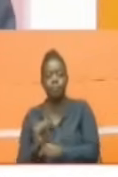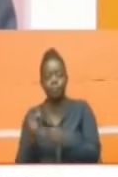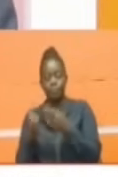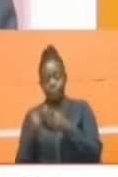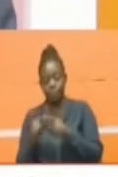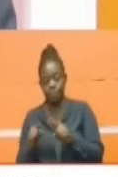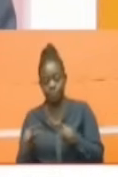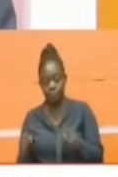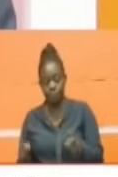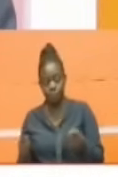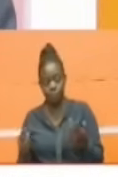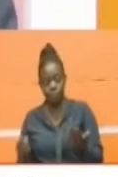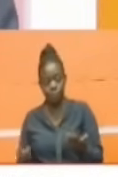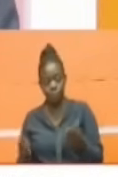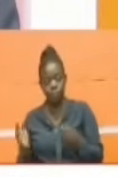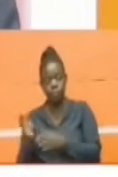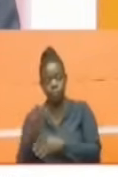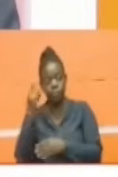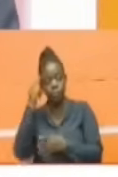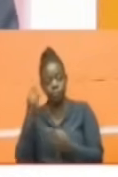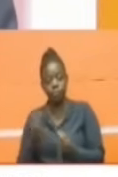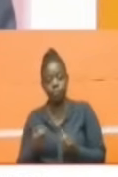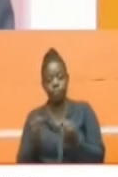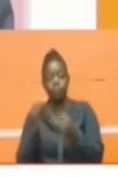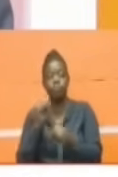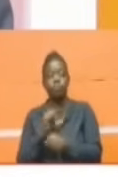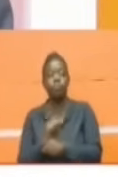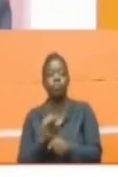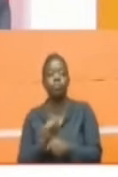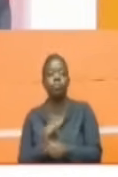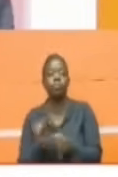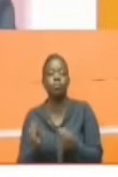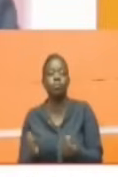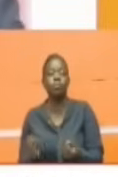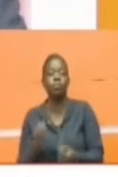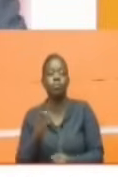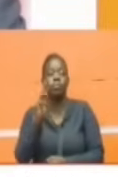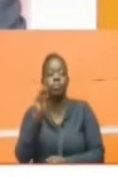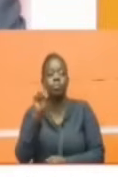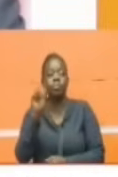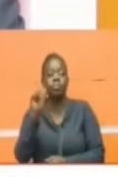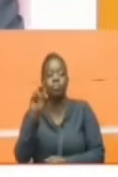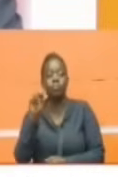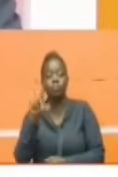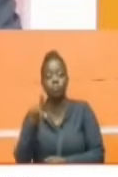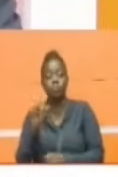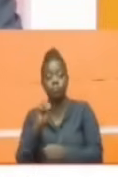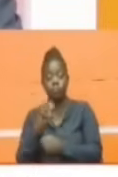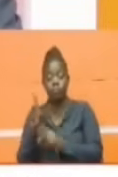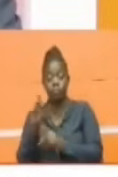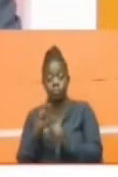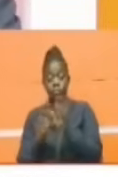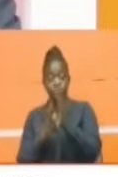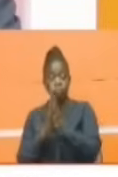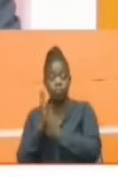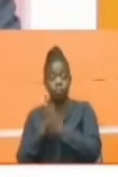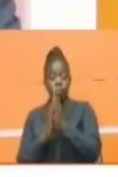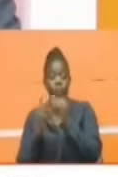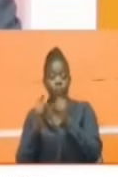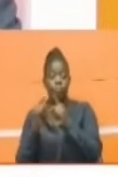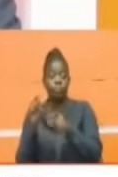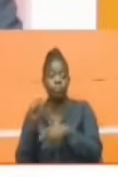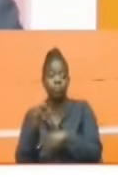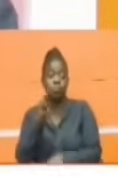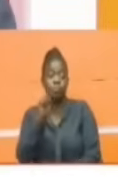Okutongoza kule do minisa webi entambula na emini mjeno Katumba Wamala akubiriza abantu okujettanira. Enesimbula kuchepecha